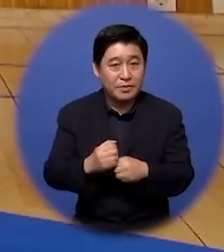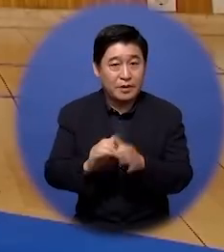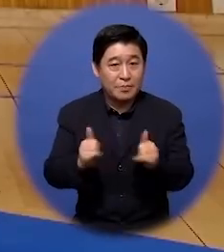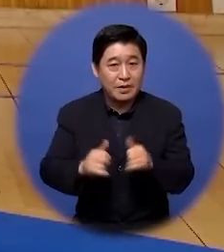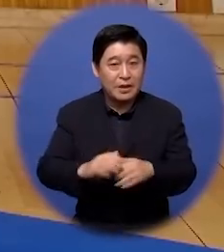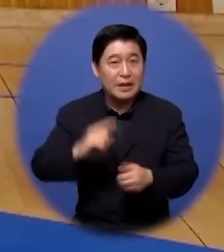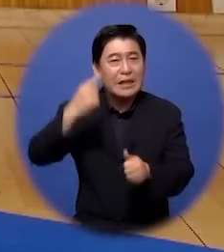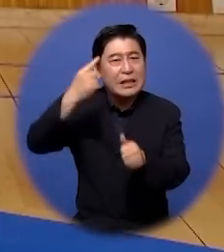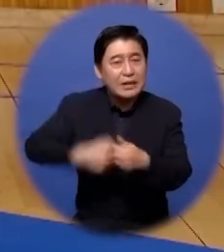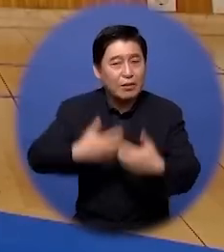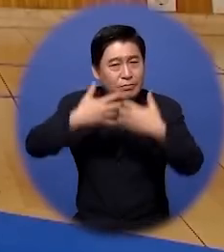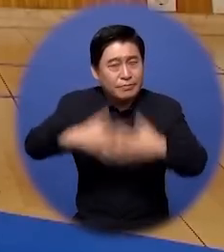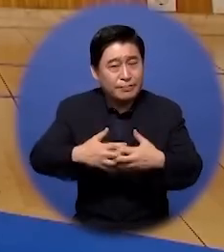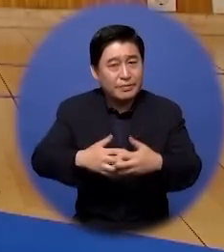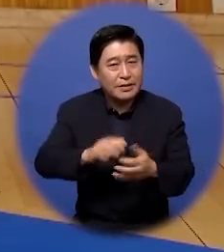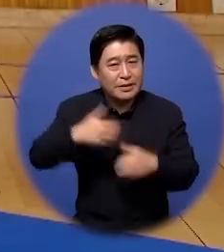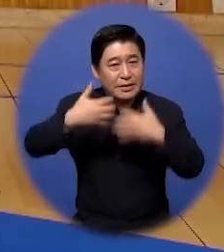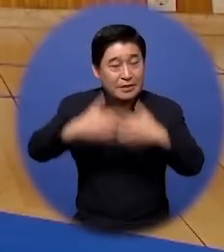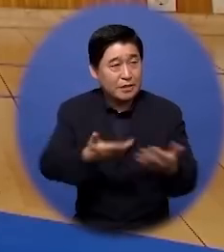충격기 좀 갖다주세요.